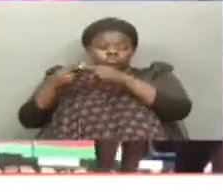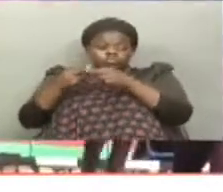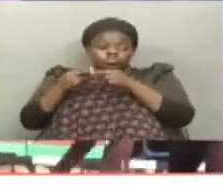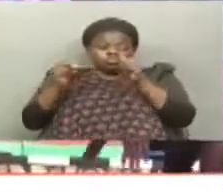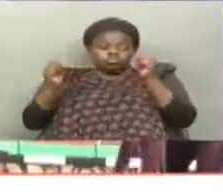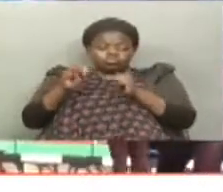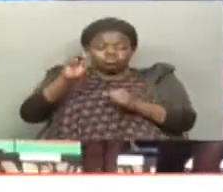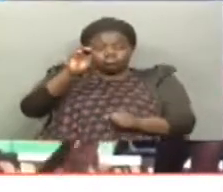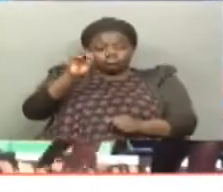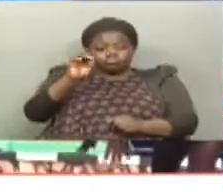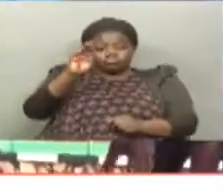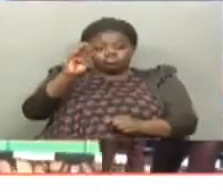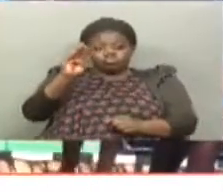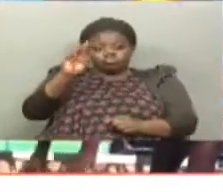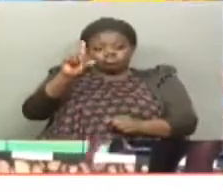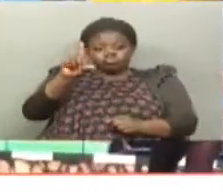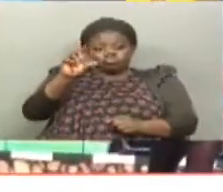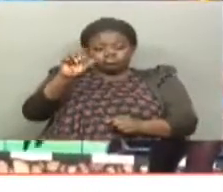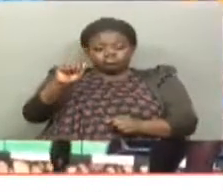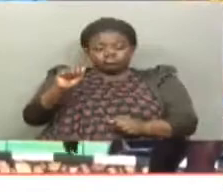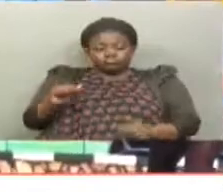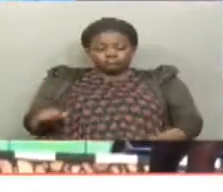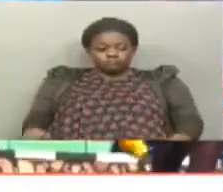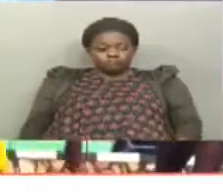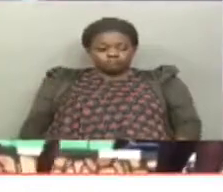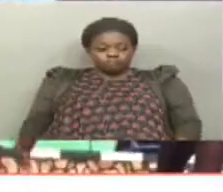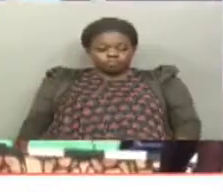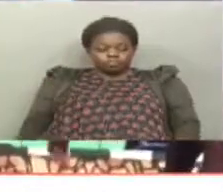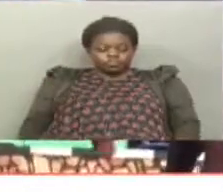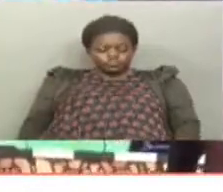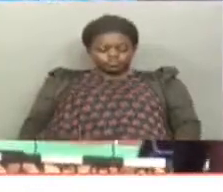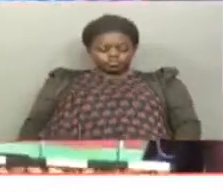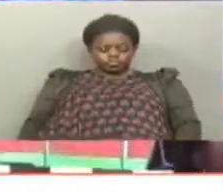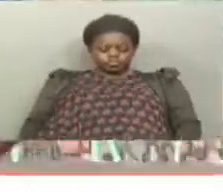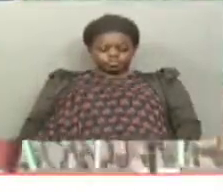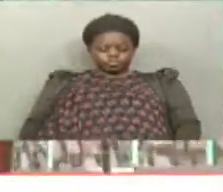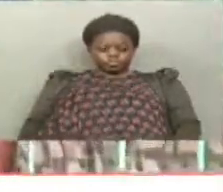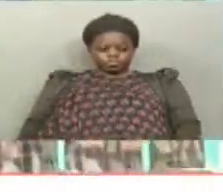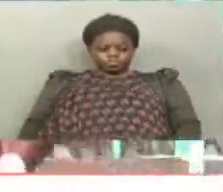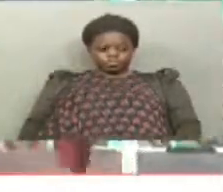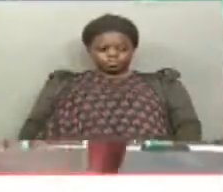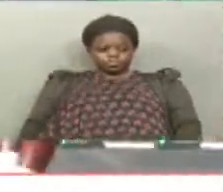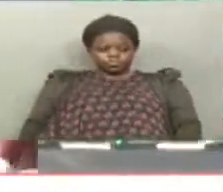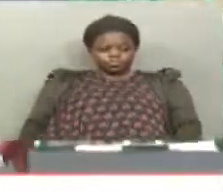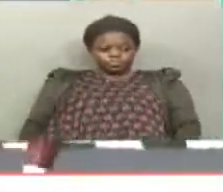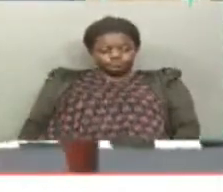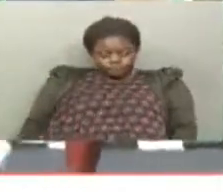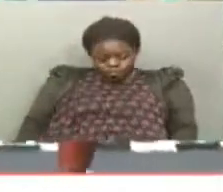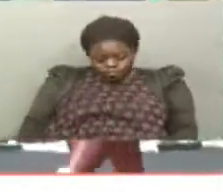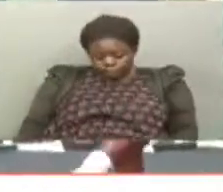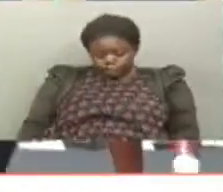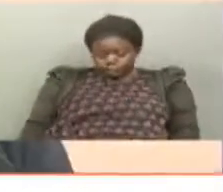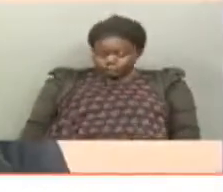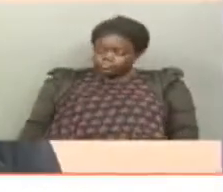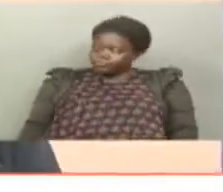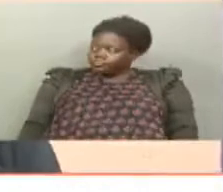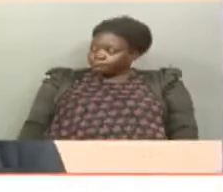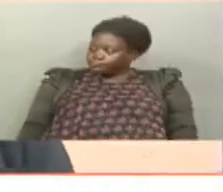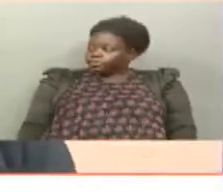ebola kuhiriza club zafe na wagizi wafe. At least in the soccer wako, standard